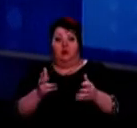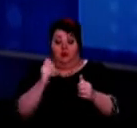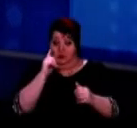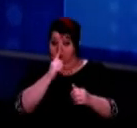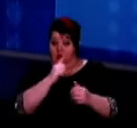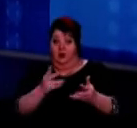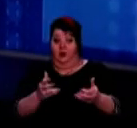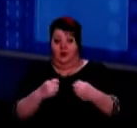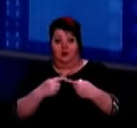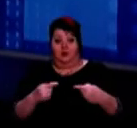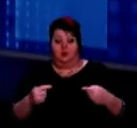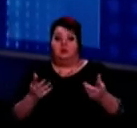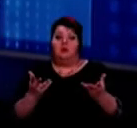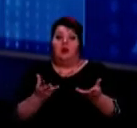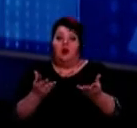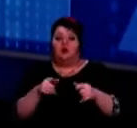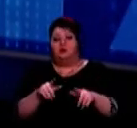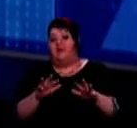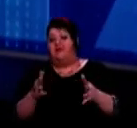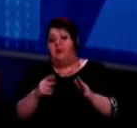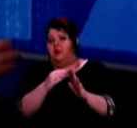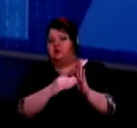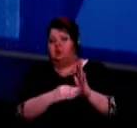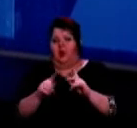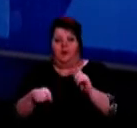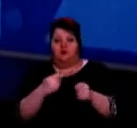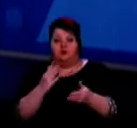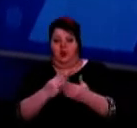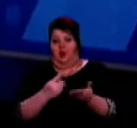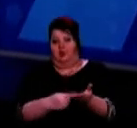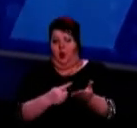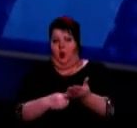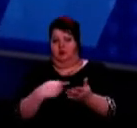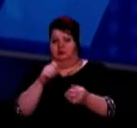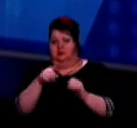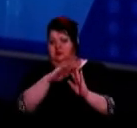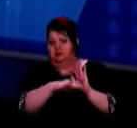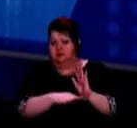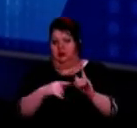товар, щоб якщо в якомусь випадку якогось правопорушення, в нас були докази, що ми вели